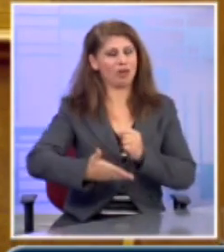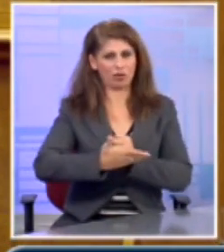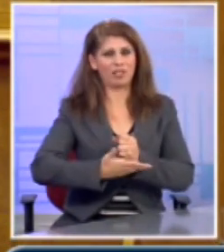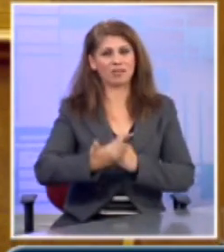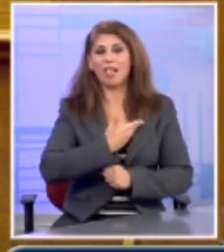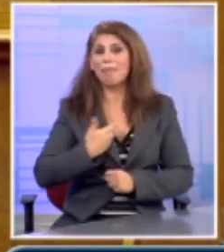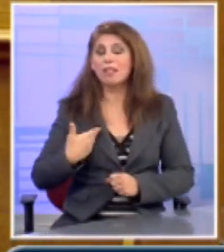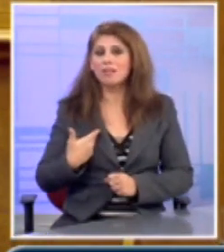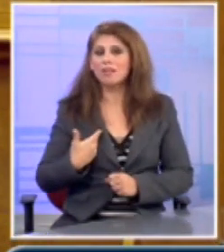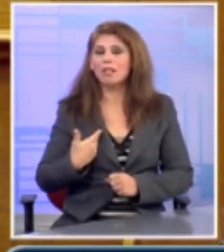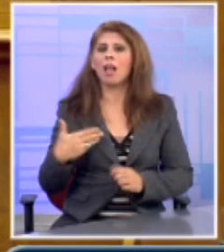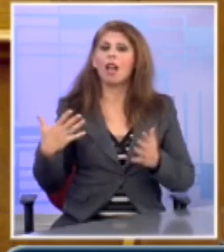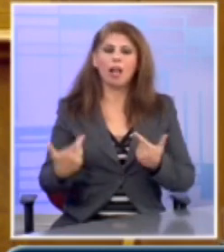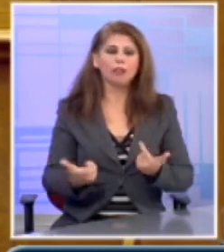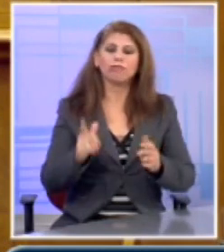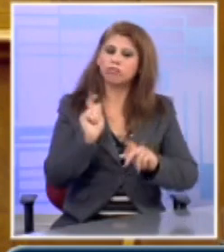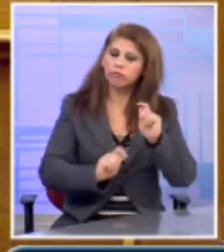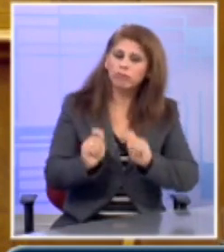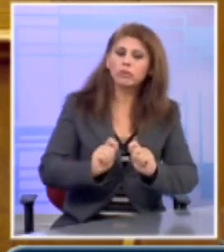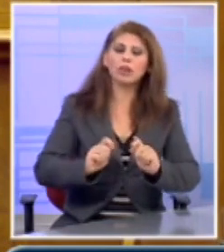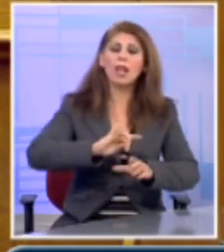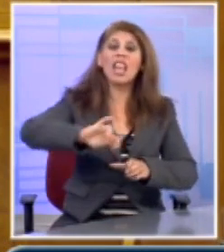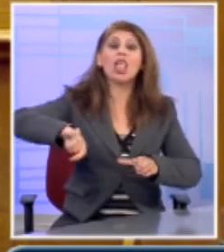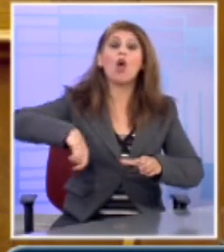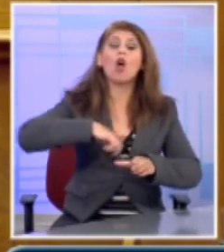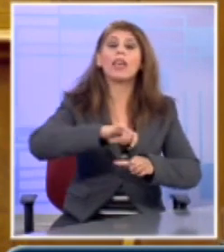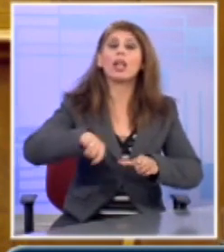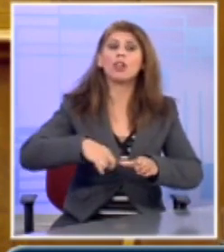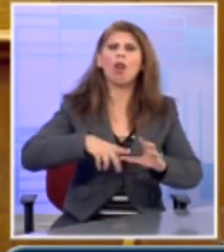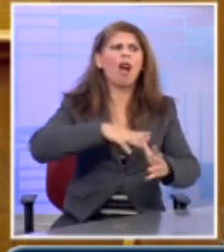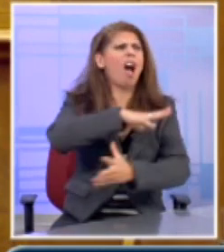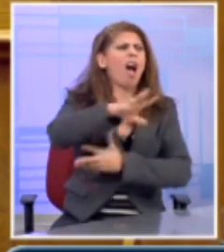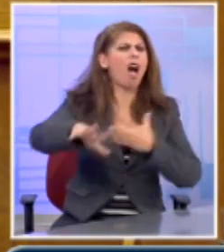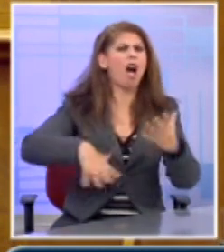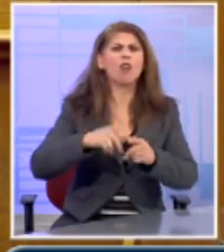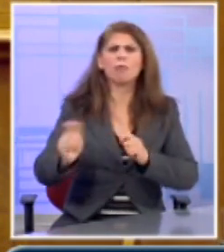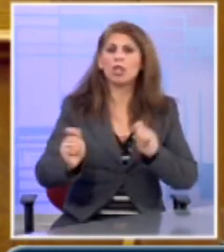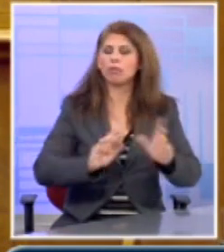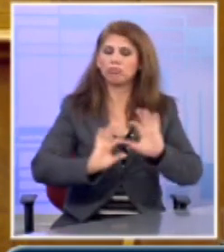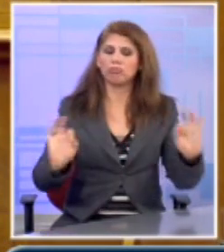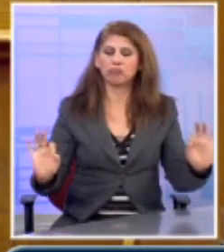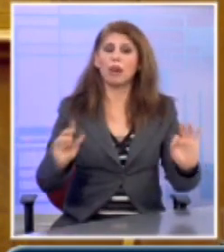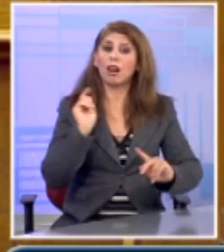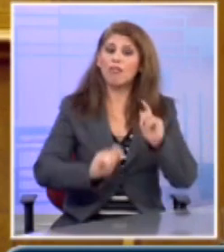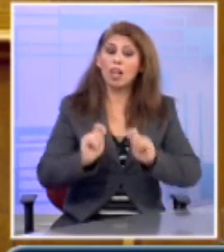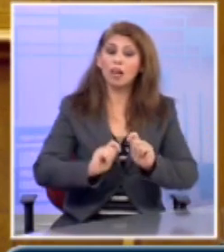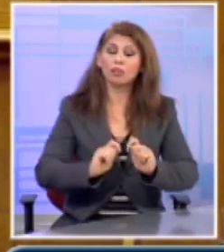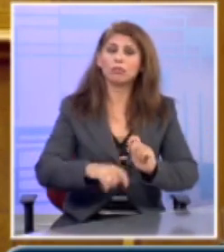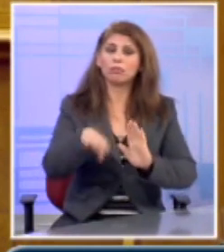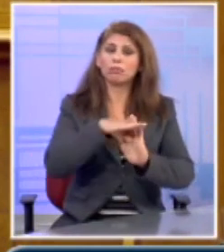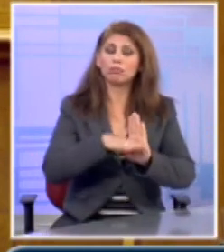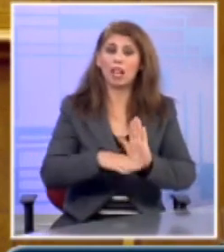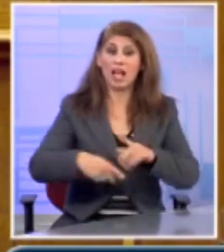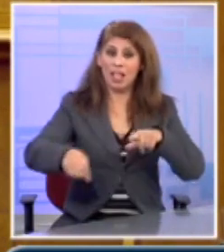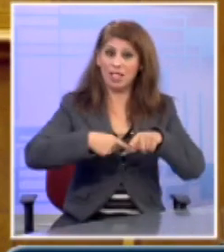βάζουμε τάξη, προσπαθούμε να βάλουμε τάξη και βάζουμε τάξη στο χάος των πληρωμών τους. Το Δεκέμβρη πληρώσαμε